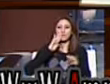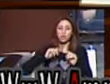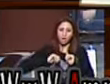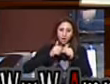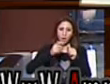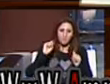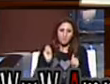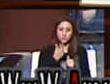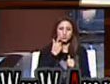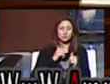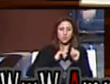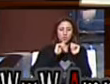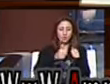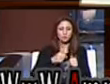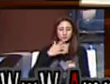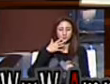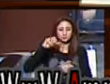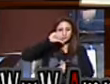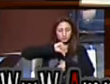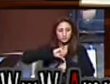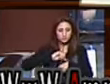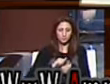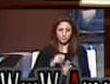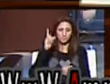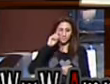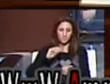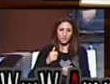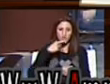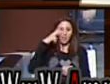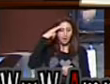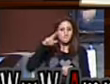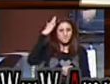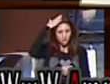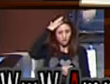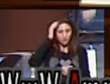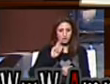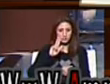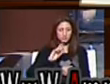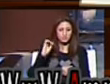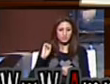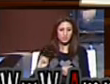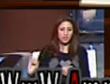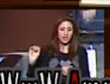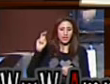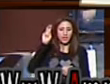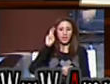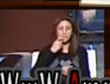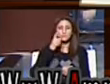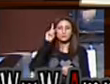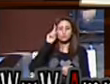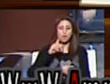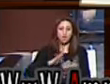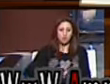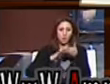بنفسه لمنطقه راس الحكمه اللي بتقع داخل اطار محافظته. بنصبر الاهالي وبنطلب من الناس كلها ان شاء الله